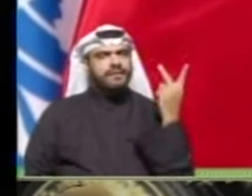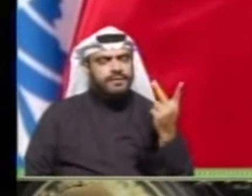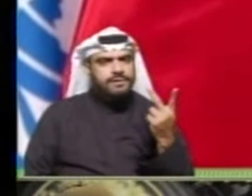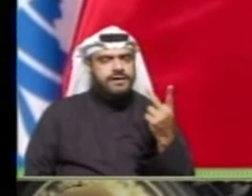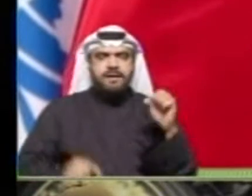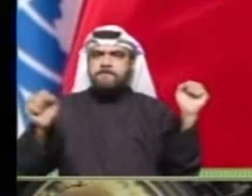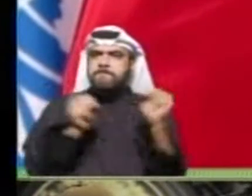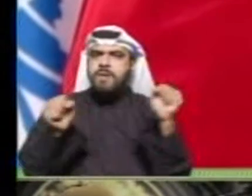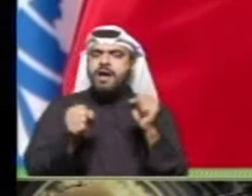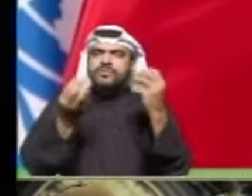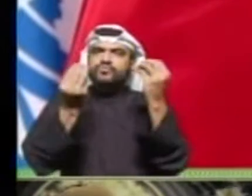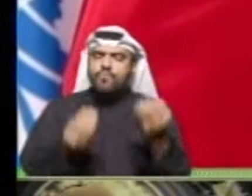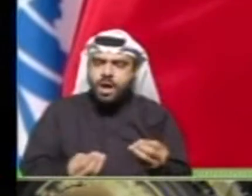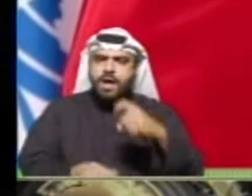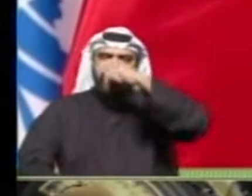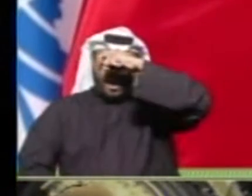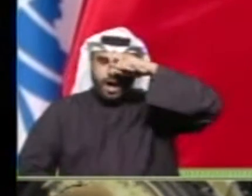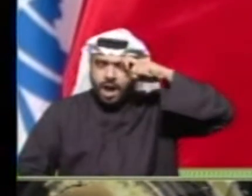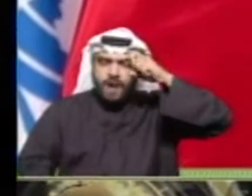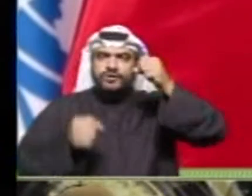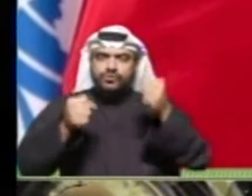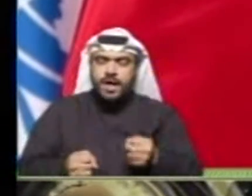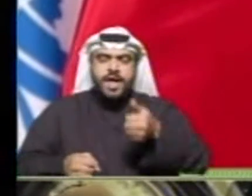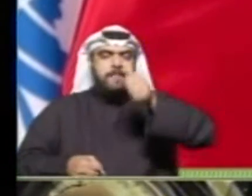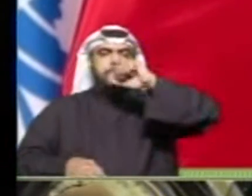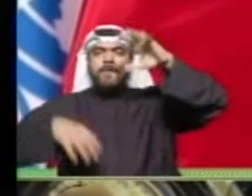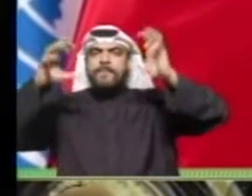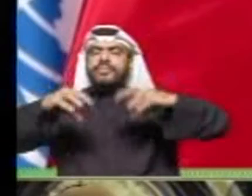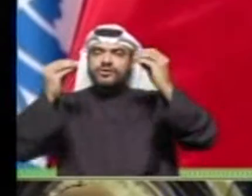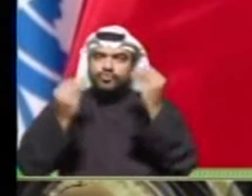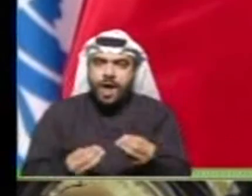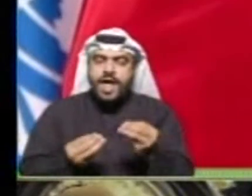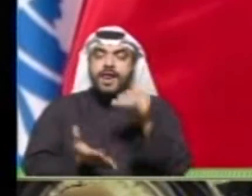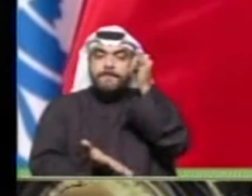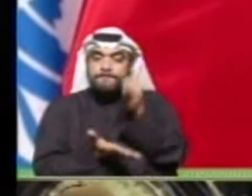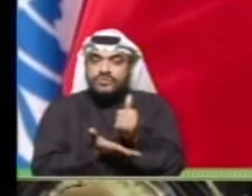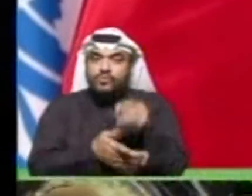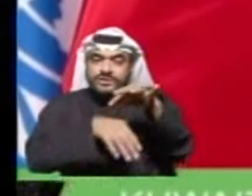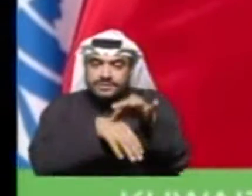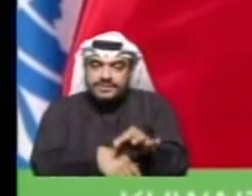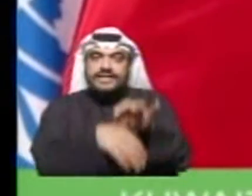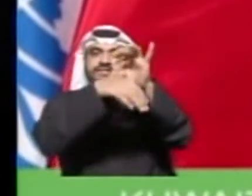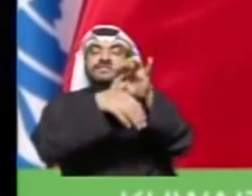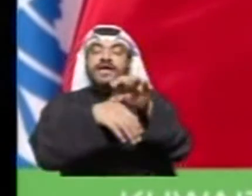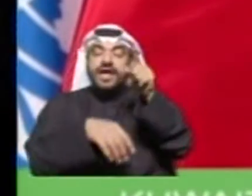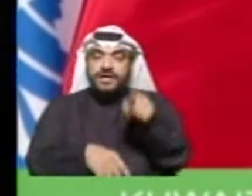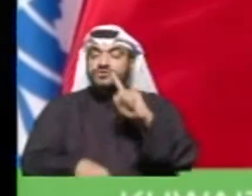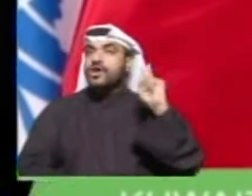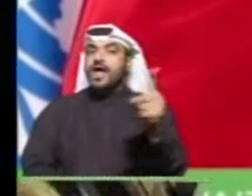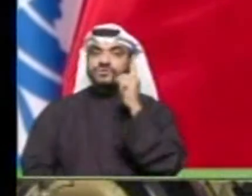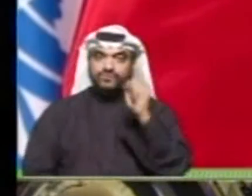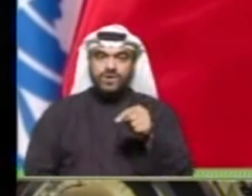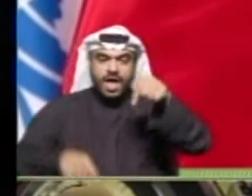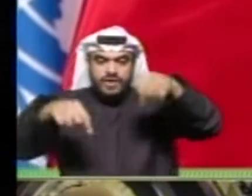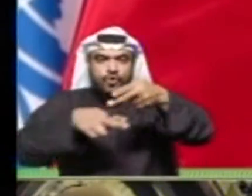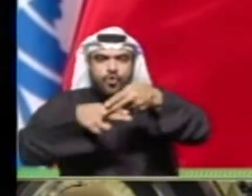تلقي بظلالها على معظم دول العالم، لا سيما على دولة الكويت التي تتعرض لدرجات